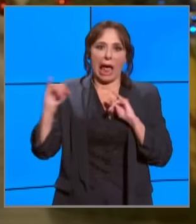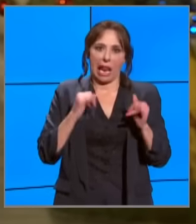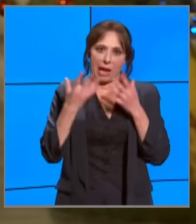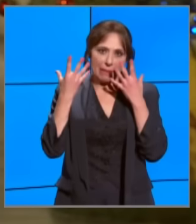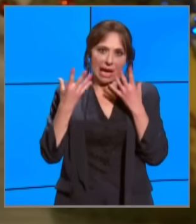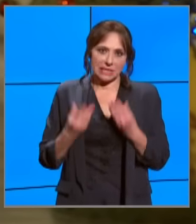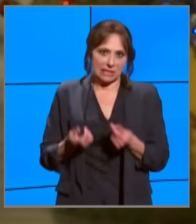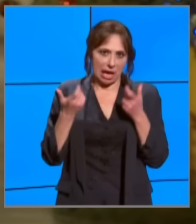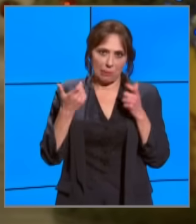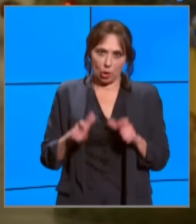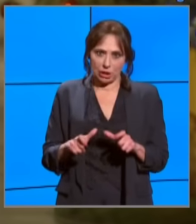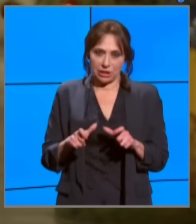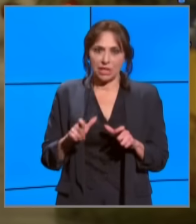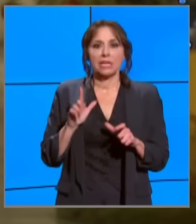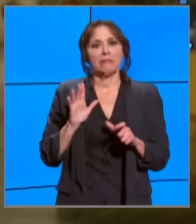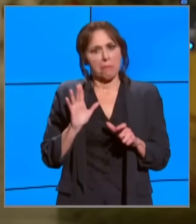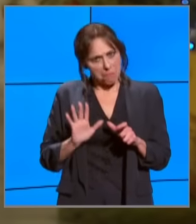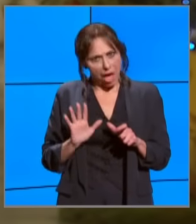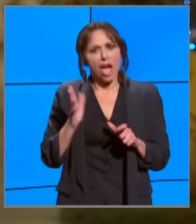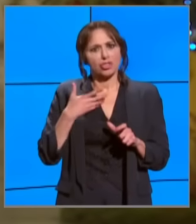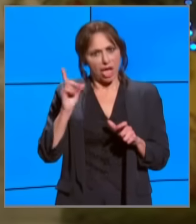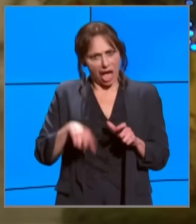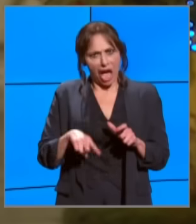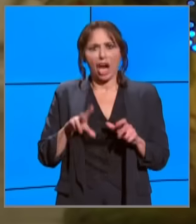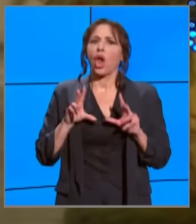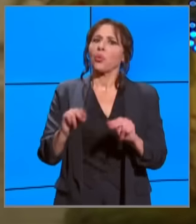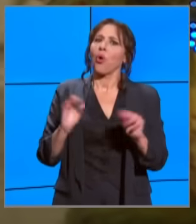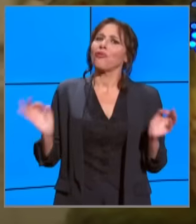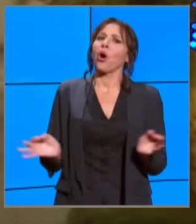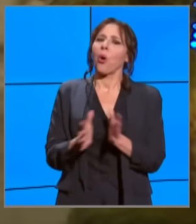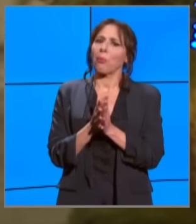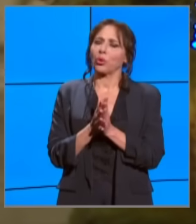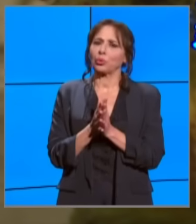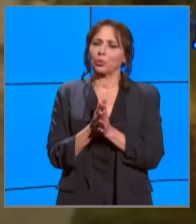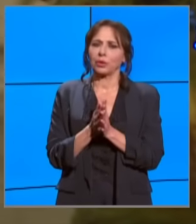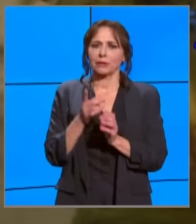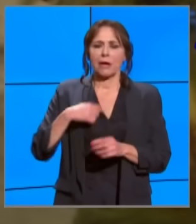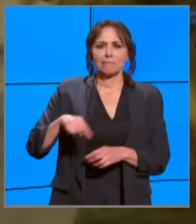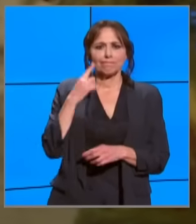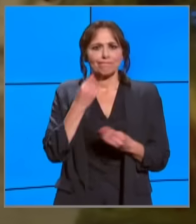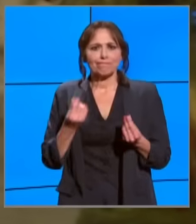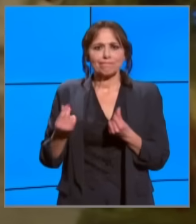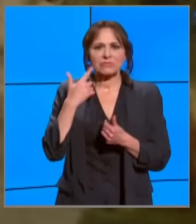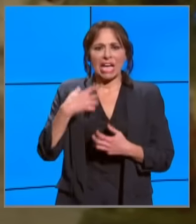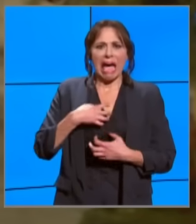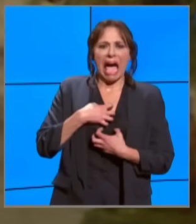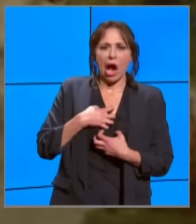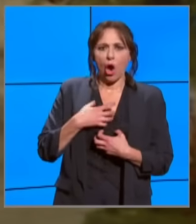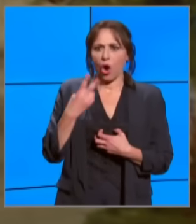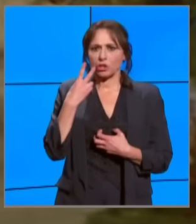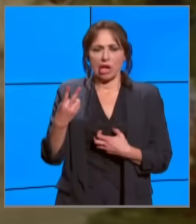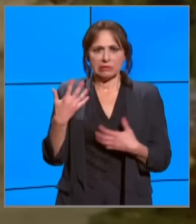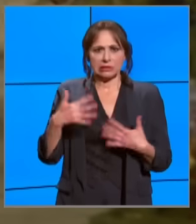e insieme nuove opportunità avvertiamo angoscia per la violenza a cui sovente